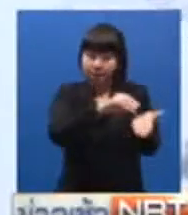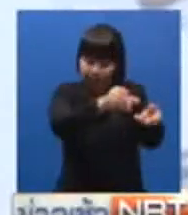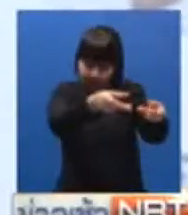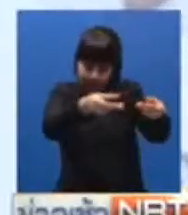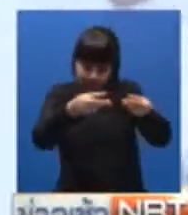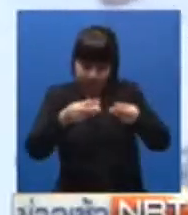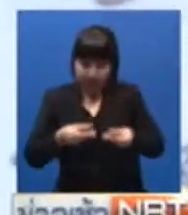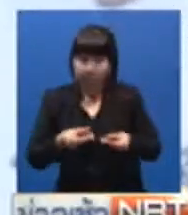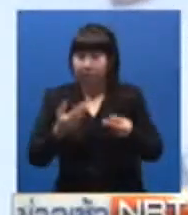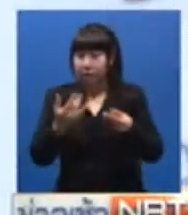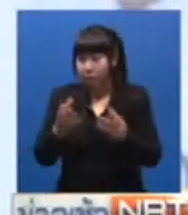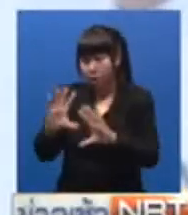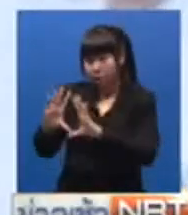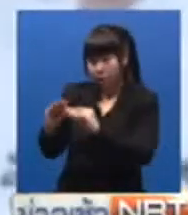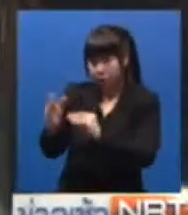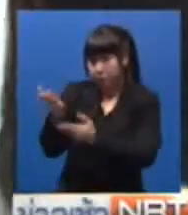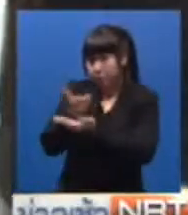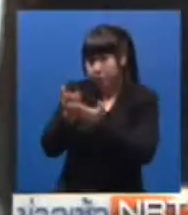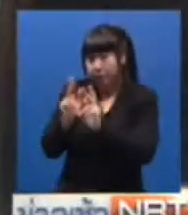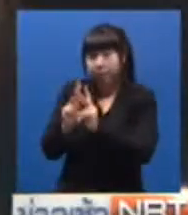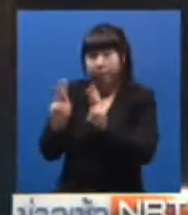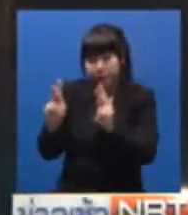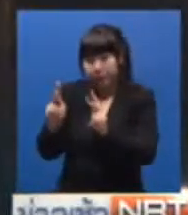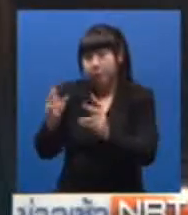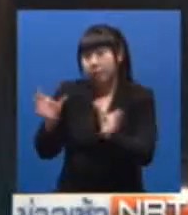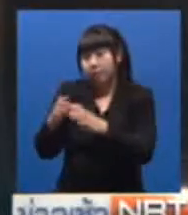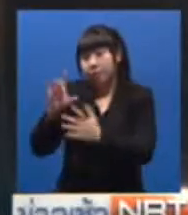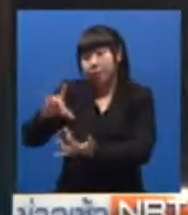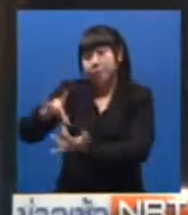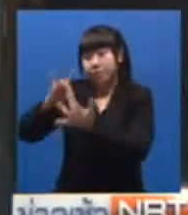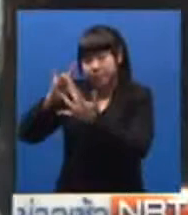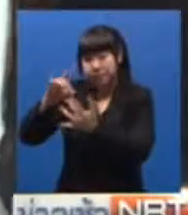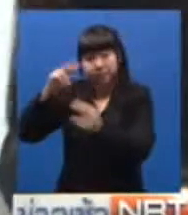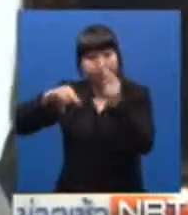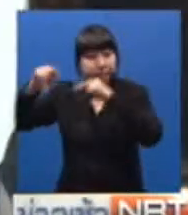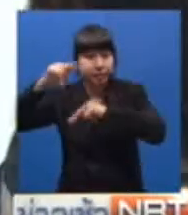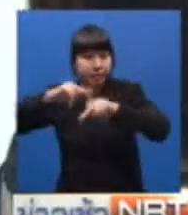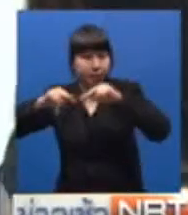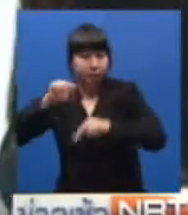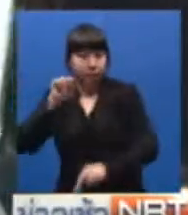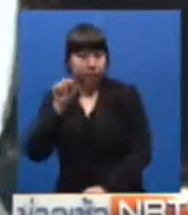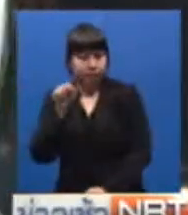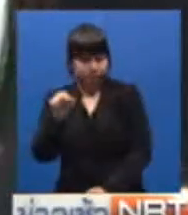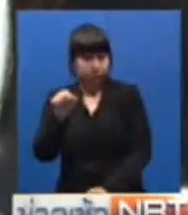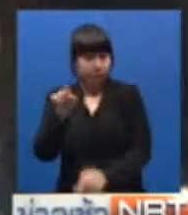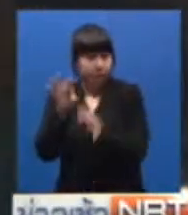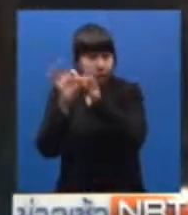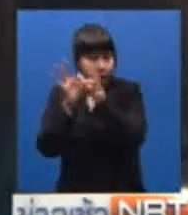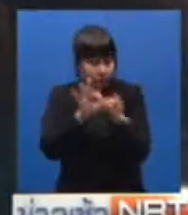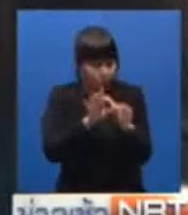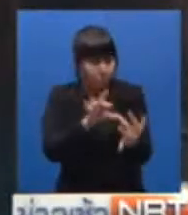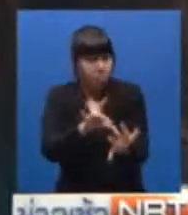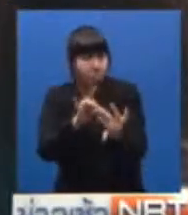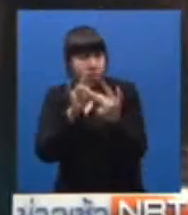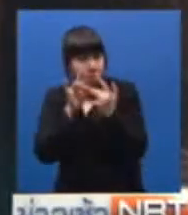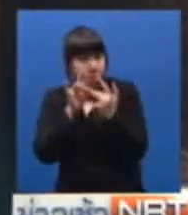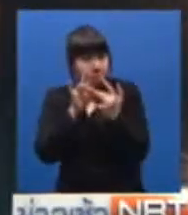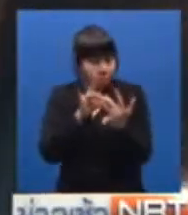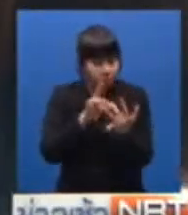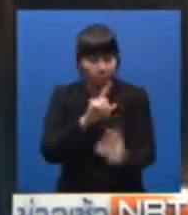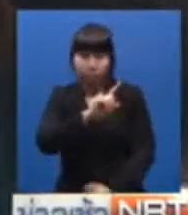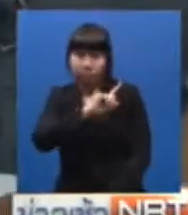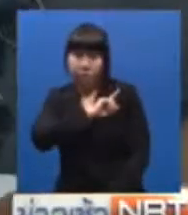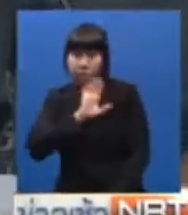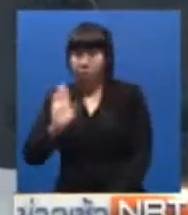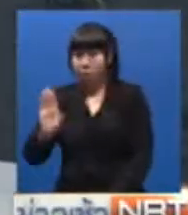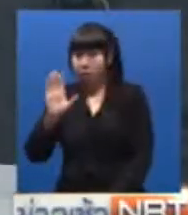นะคะแล้วก็จะนำเข้าที่ประชุมคณะกรรมการคดีพิเศษเพื่อพิจารณาว่าคดีนี้เข้าข่ายเป็นคดีพิเศษที่อยู่ในเครือข่ายรับผิด